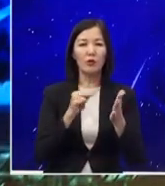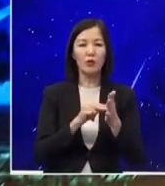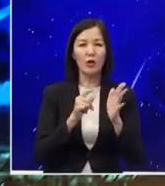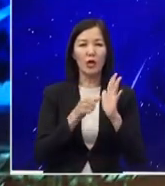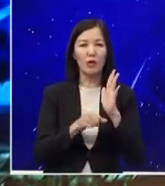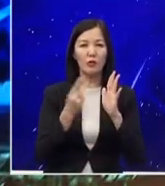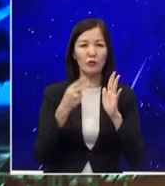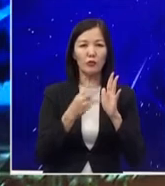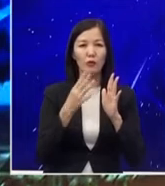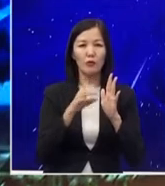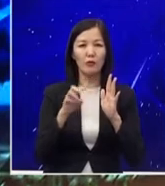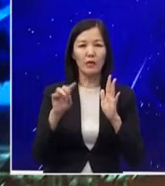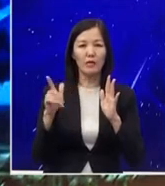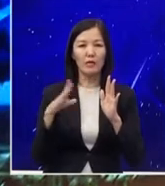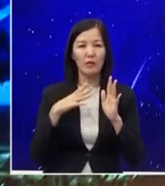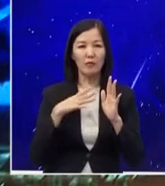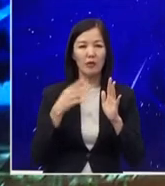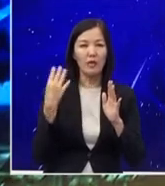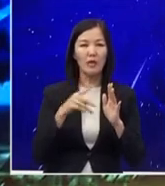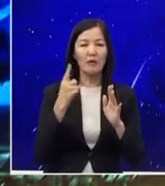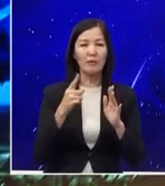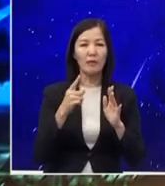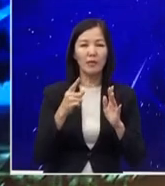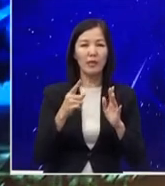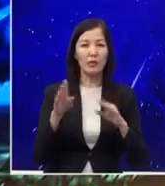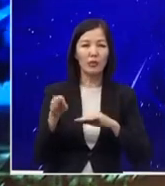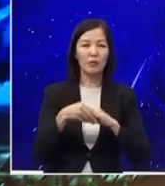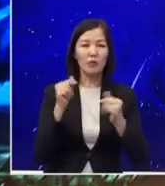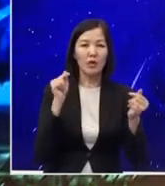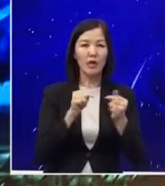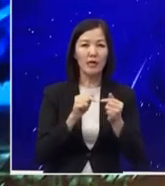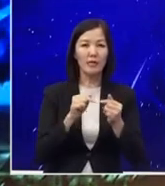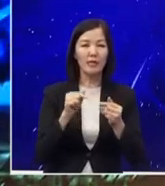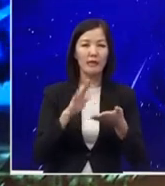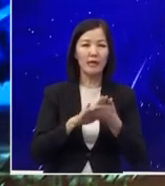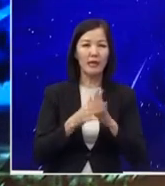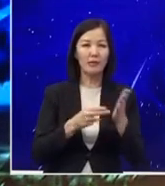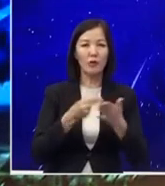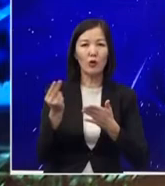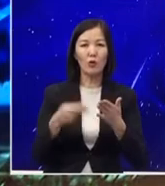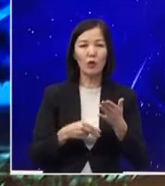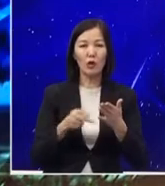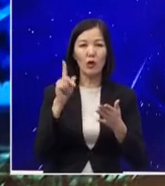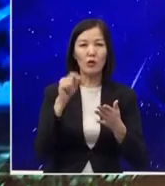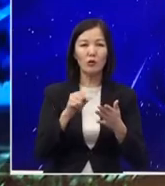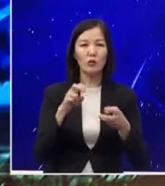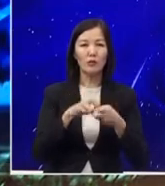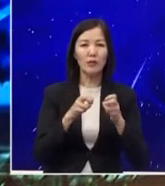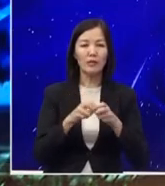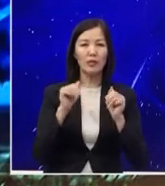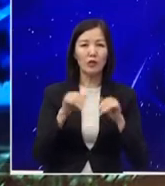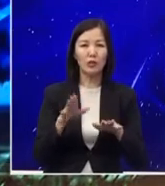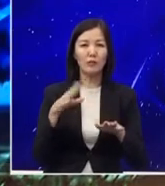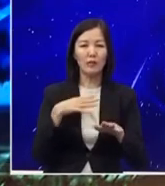624 миллиард теңге болатын 41 жемқорлыққа қарсы келісімге қол қойылған. Бүгінге дейін 100 мәселе оң шешім тапты.